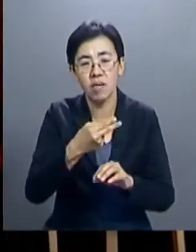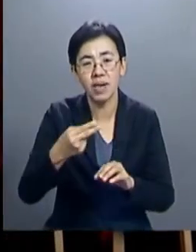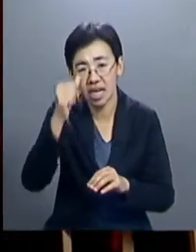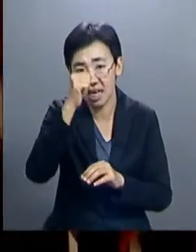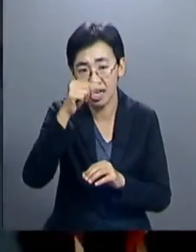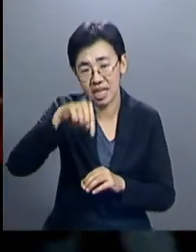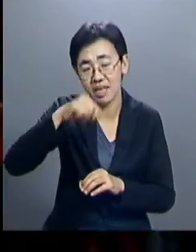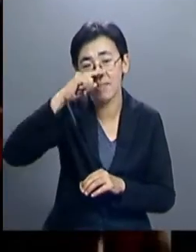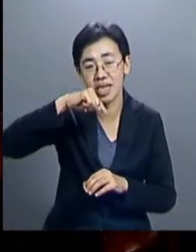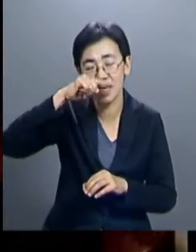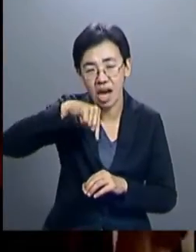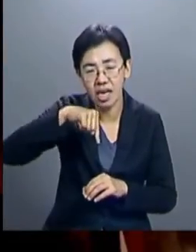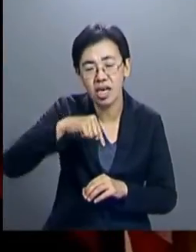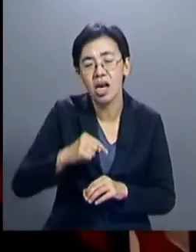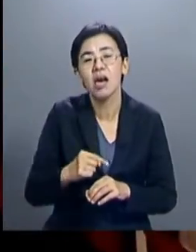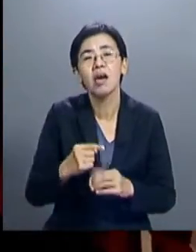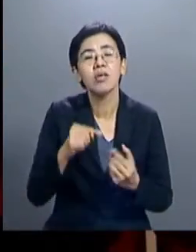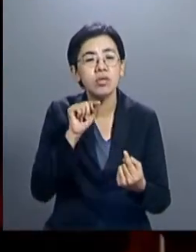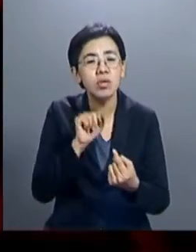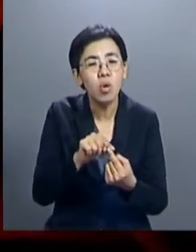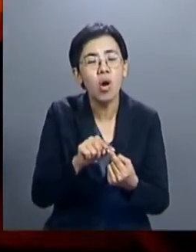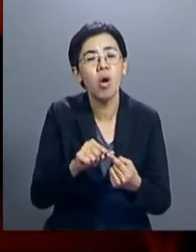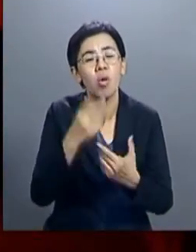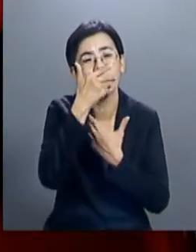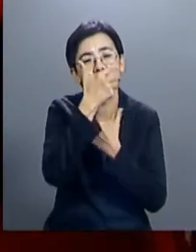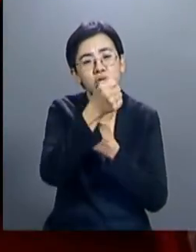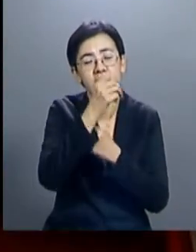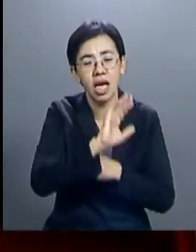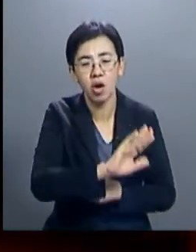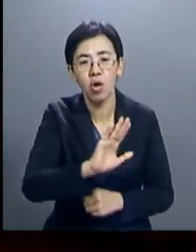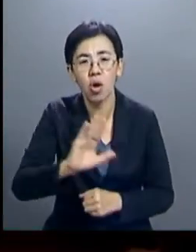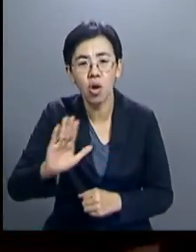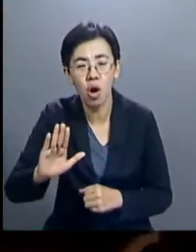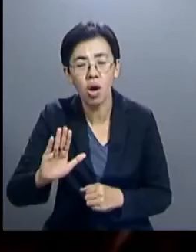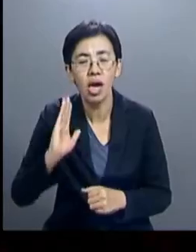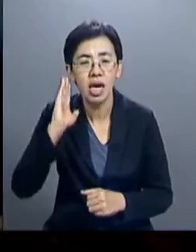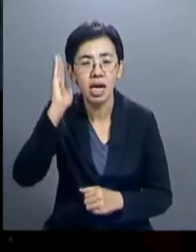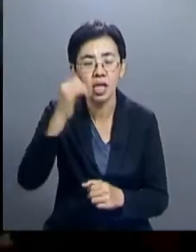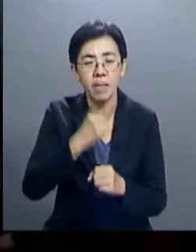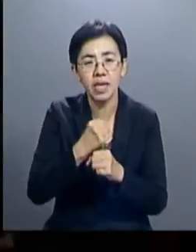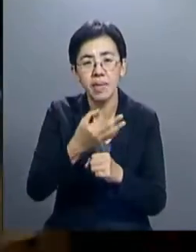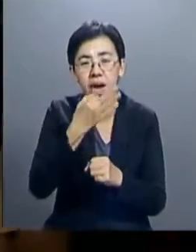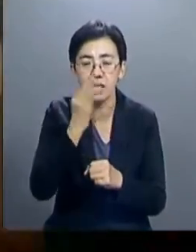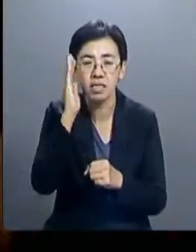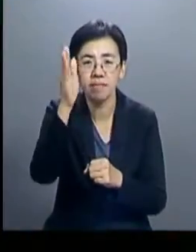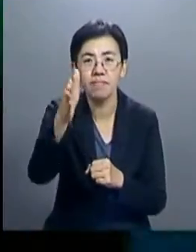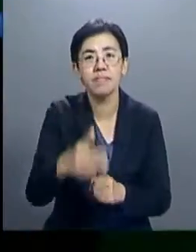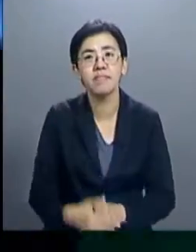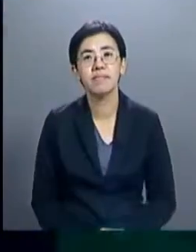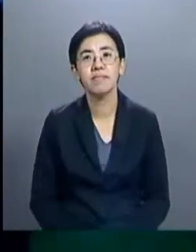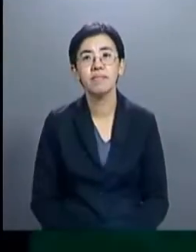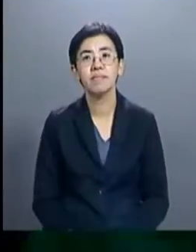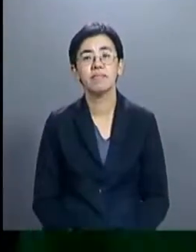ในบ้านเราเพื่อตอบโจทย์การเรียนตามความสนใจและการทำงานในสายอาชีพต่อไป